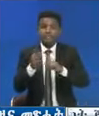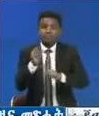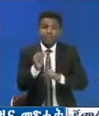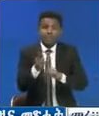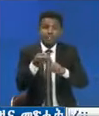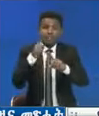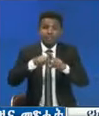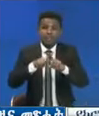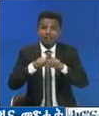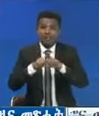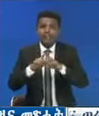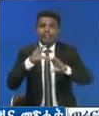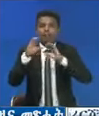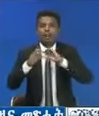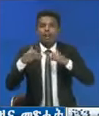ወደ